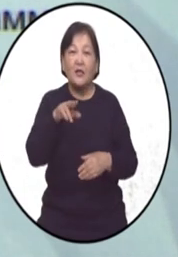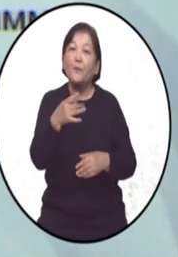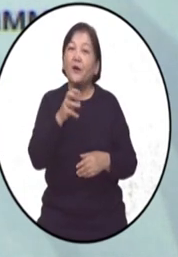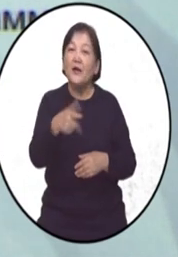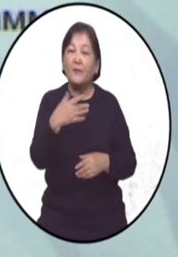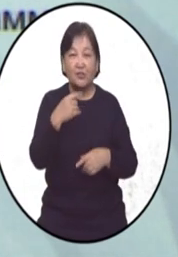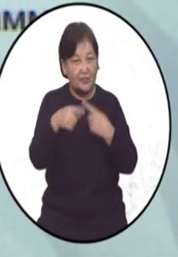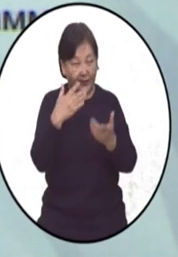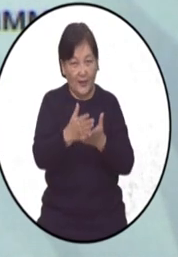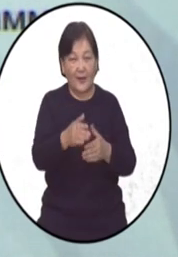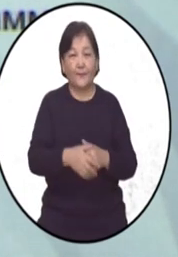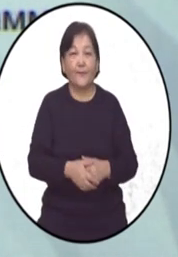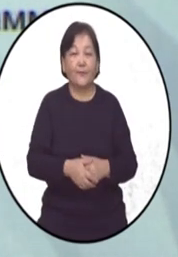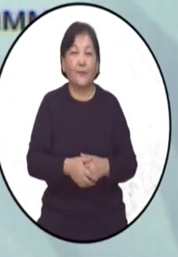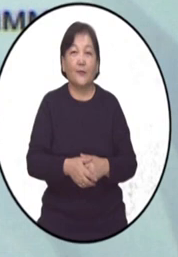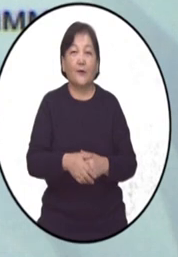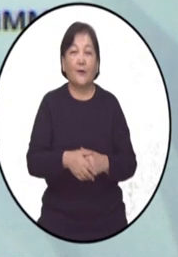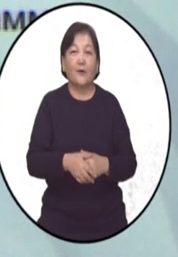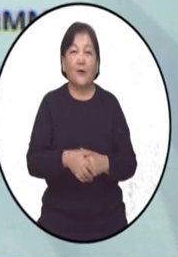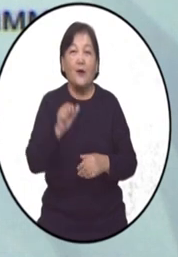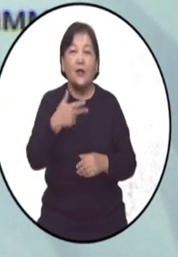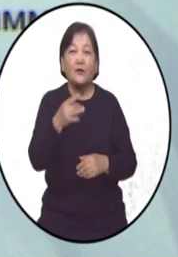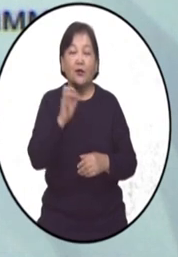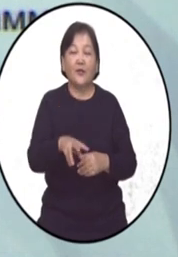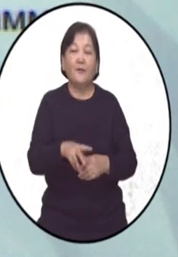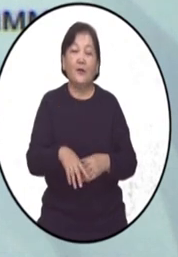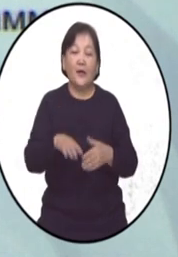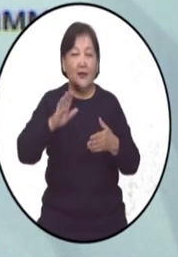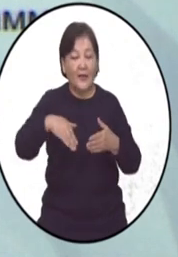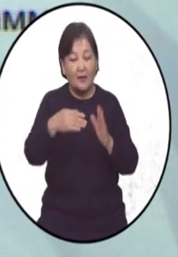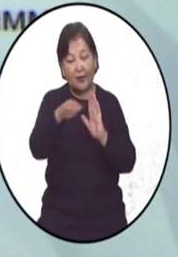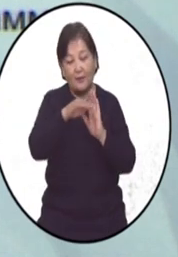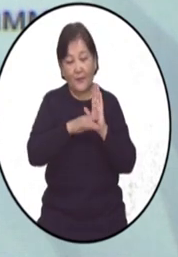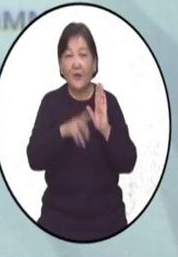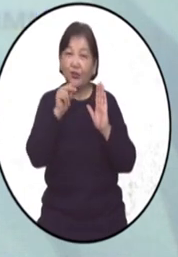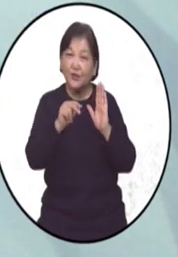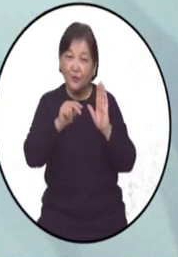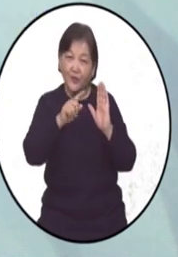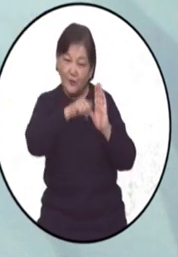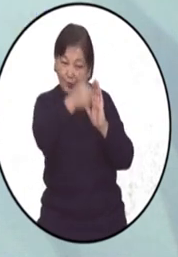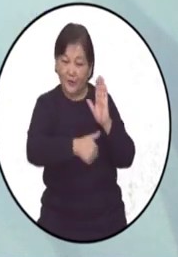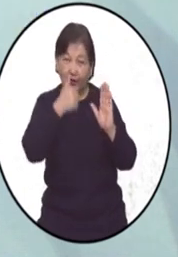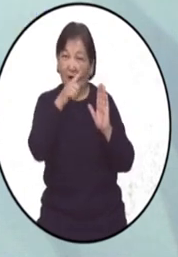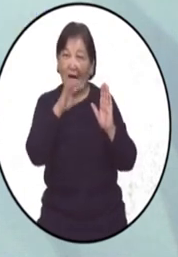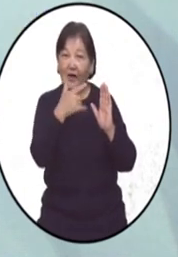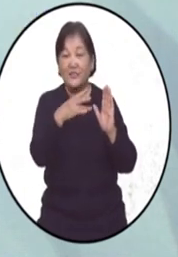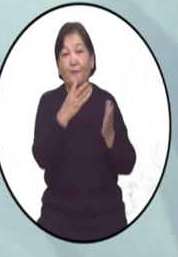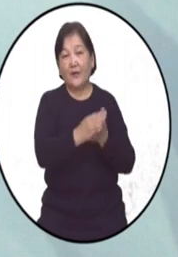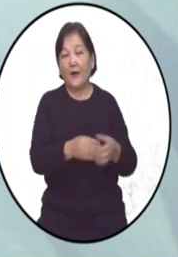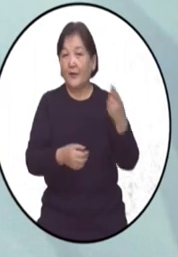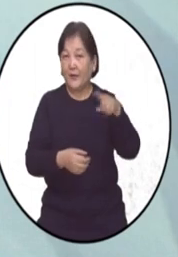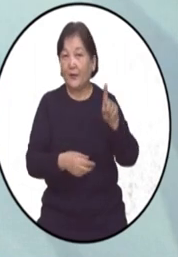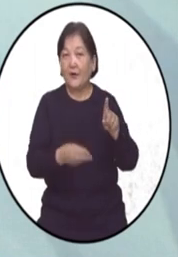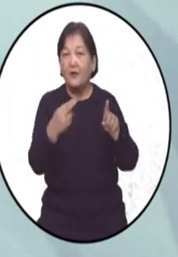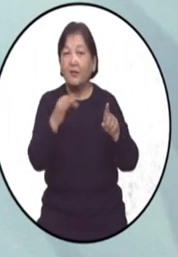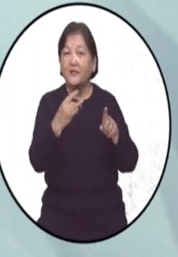гэдэг. Тиймээс алгоритм нь бол дараах шин чанаруудыг хангасан байдаг. За үүнд нэгдүгээр дискрет